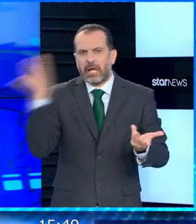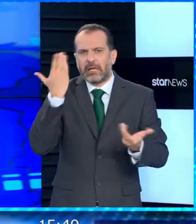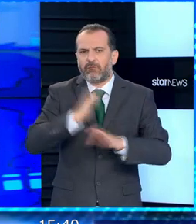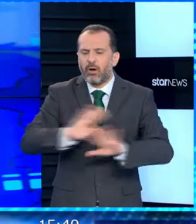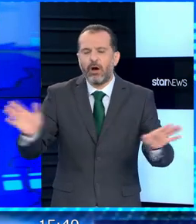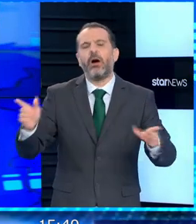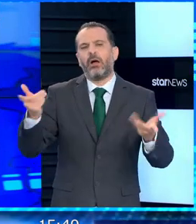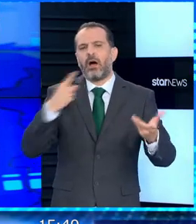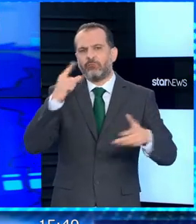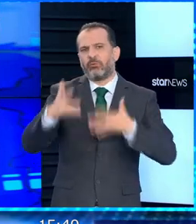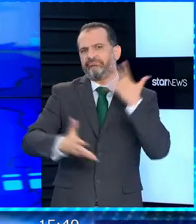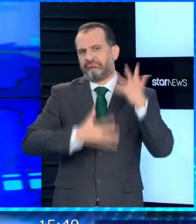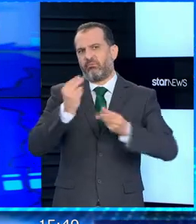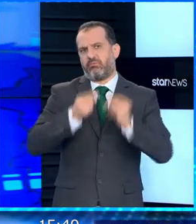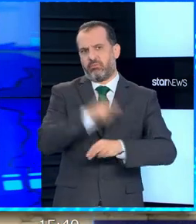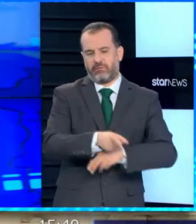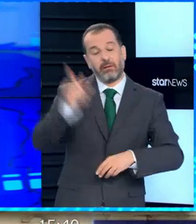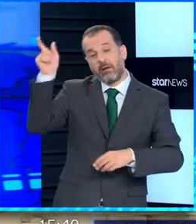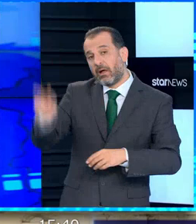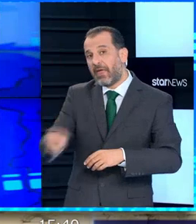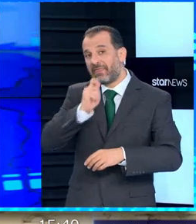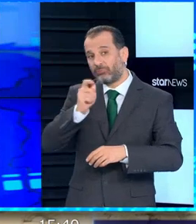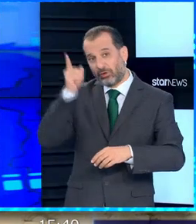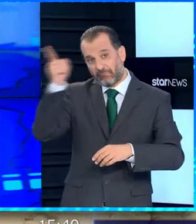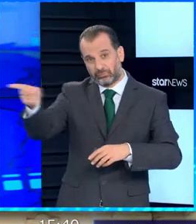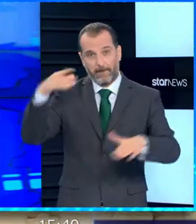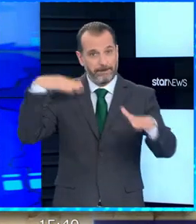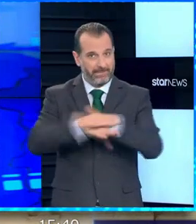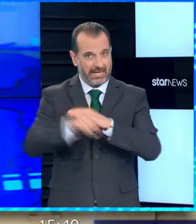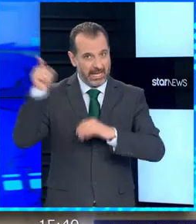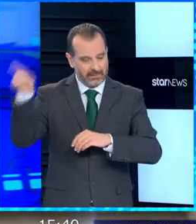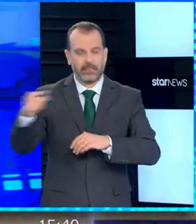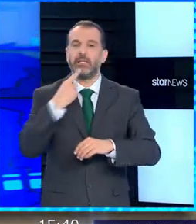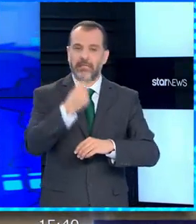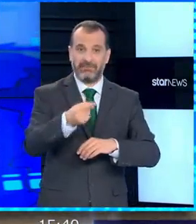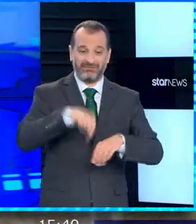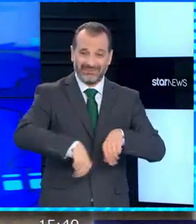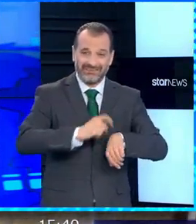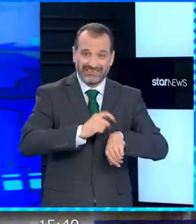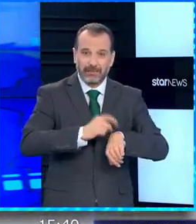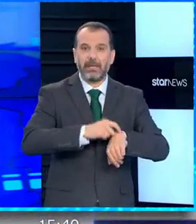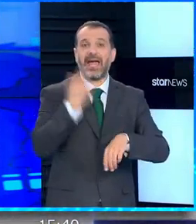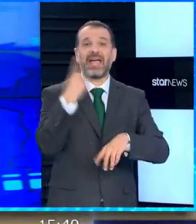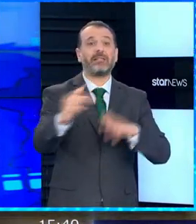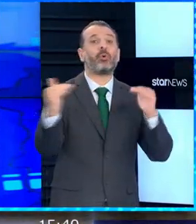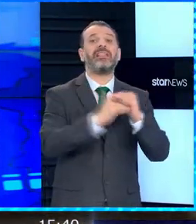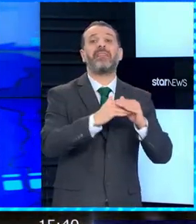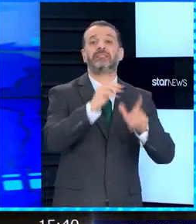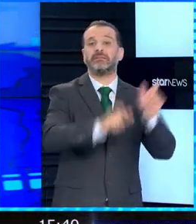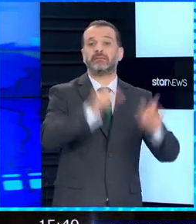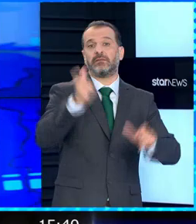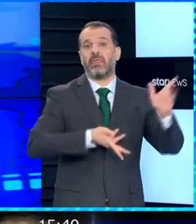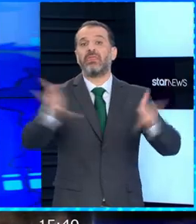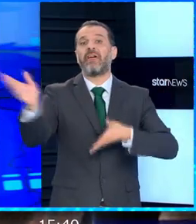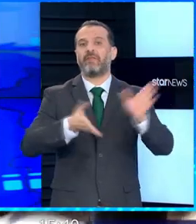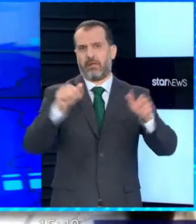Πειραιά για να μας ενημερώσει. Ράνια, ότι λίγο και πολύ 100.000 άτομα θα φύγουν από την Αθήνα το τρίμερο αυτό, δηλαδή χθες, σήμερα